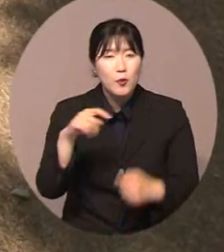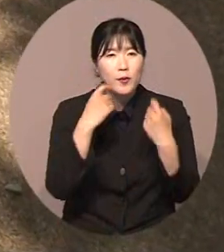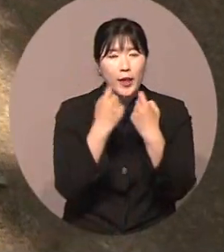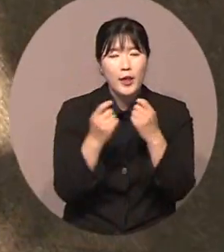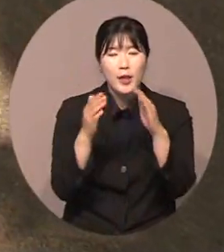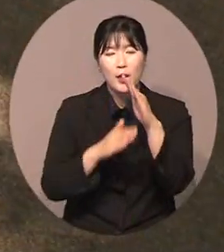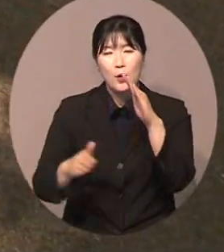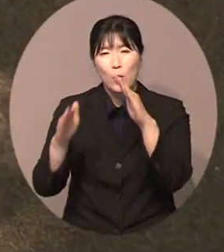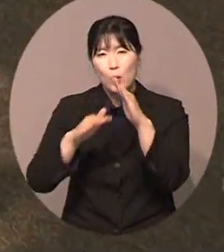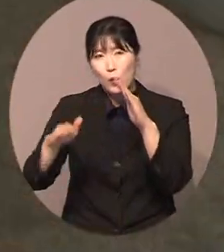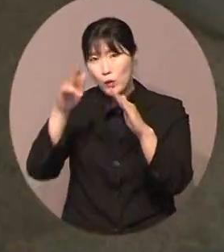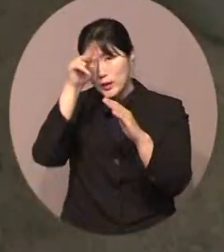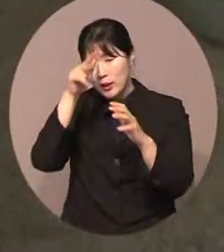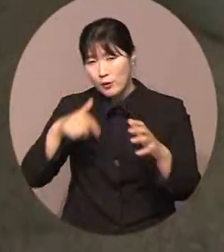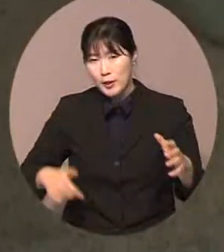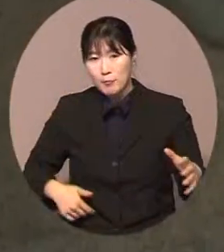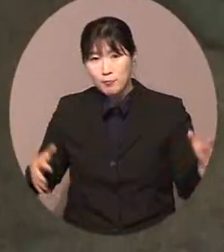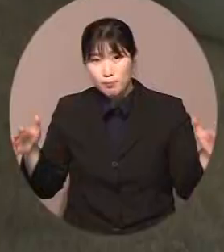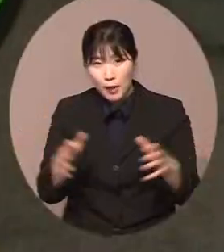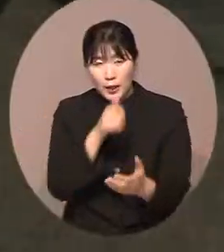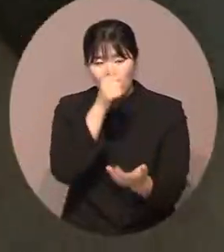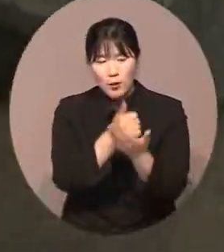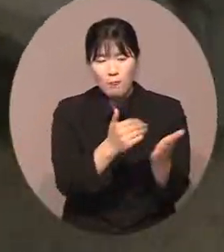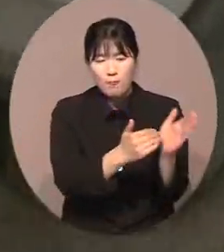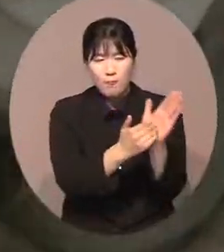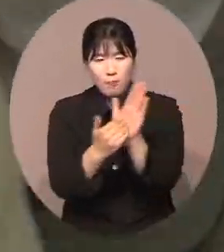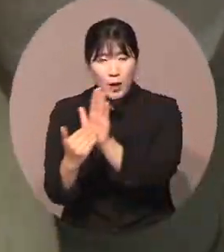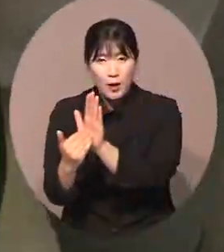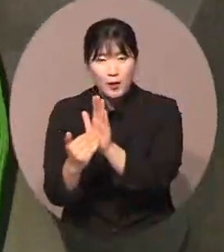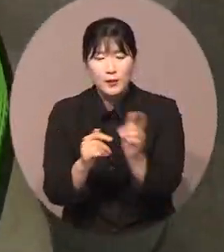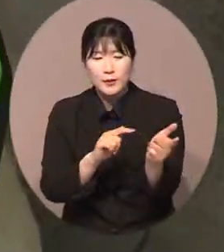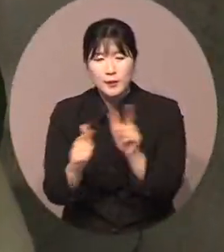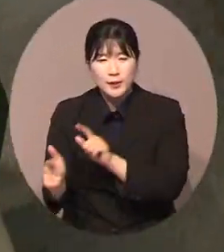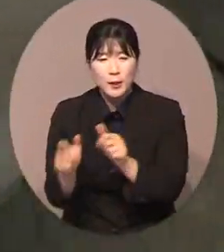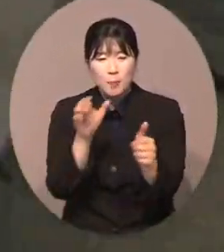통해 금연 캠페인 등 범죄 예방 합동 캠페인으로